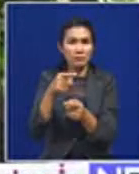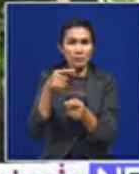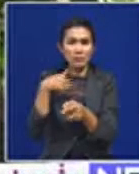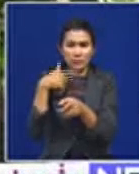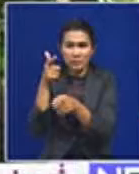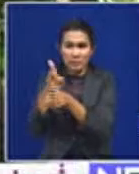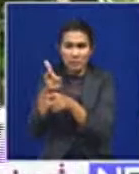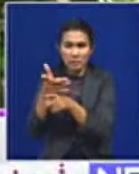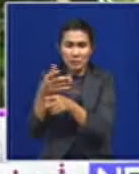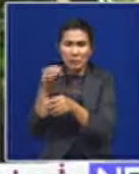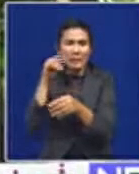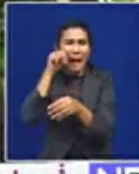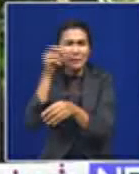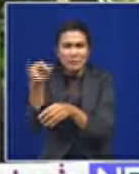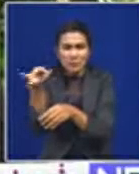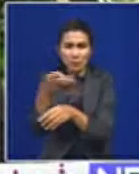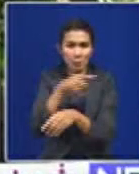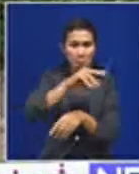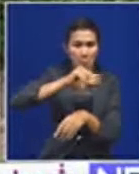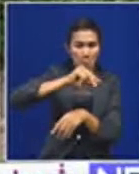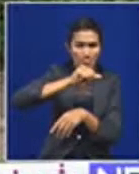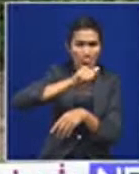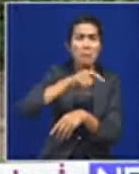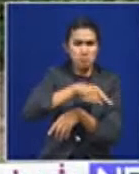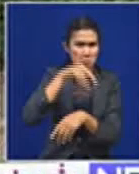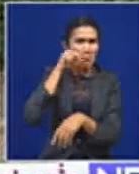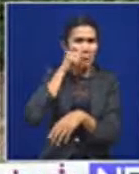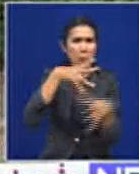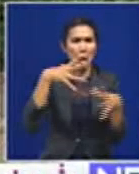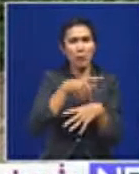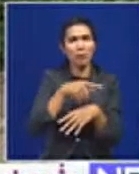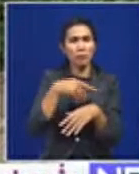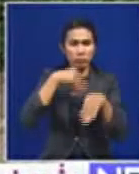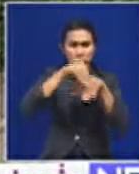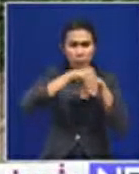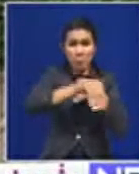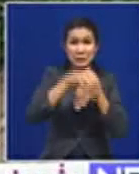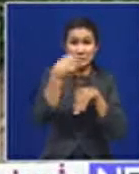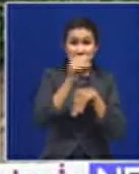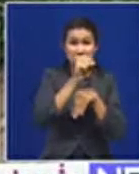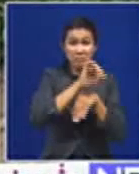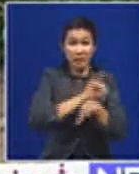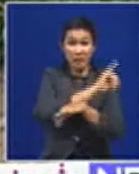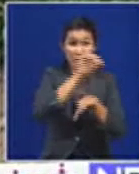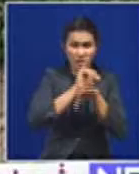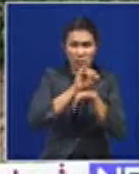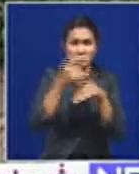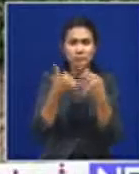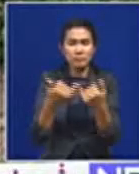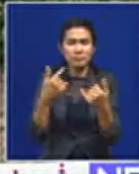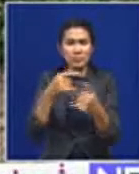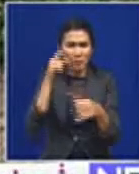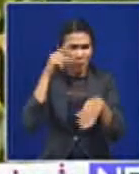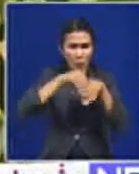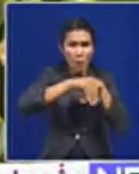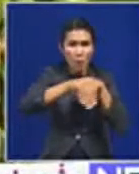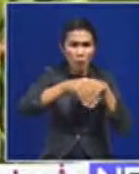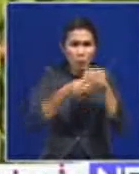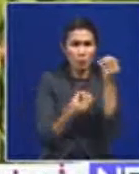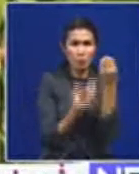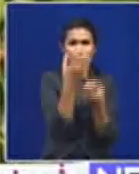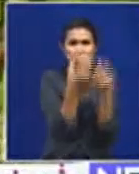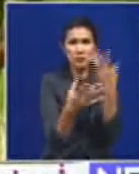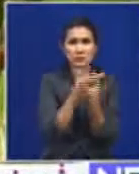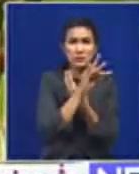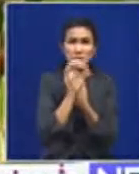ากปลูกมะนาวนะขั้นแรกก็ต้องลดน้ำมากปลูกเป็น10ไร่อ่ะก่อนนี้เราปลูกเป็น 7-800 ต้นอย่างเงี้ย10กว่า